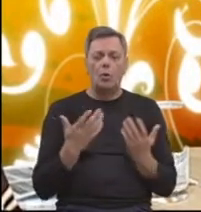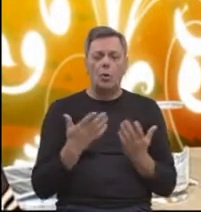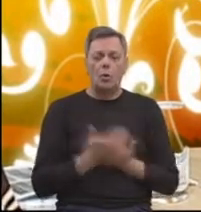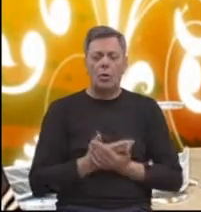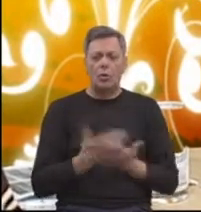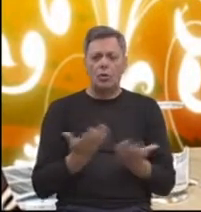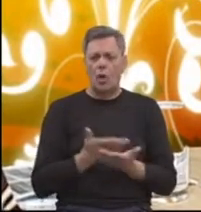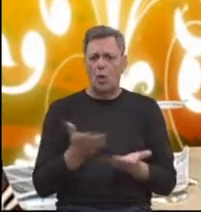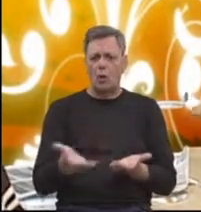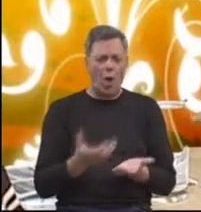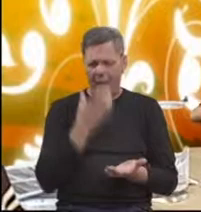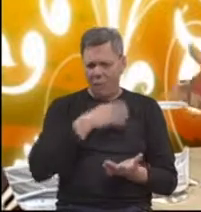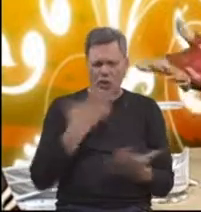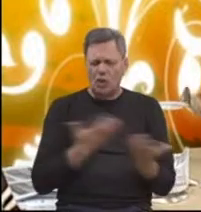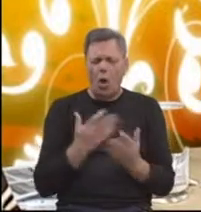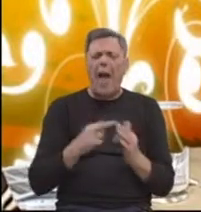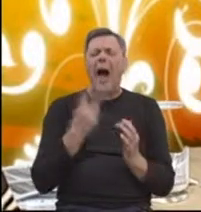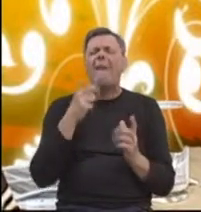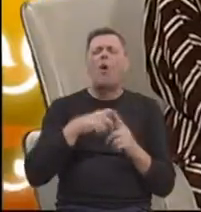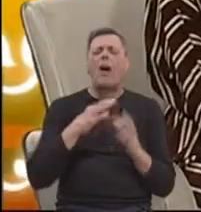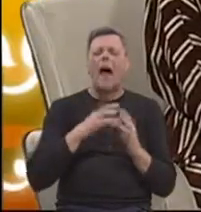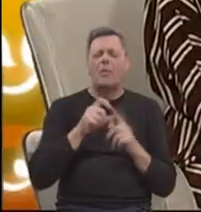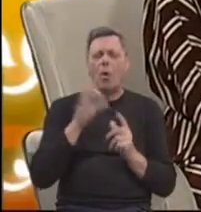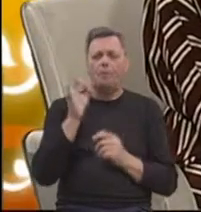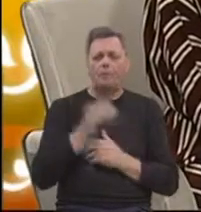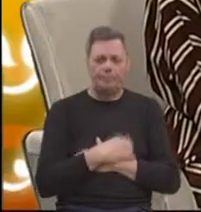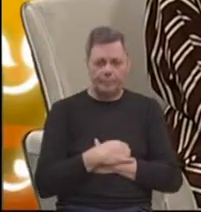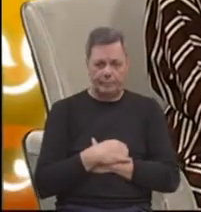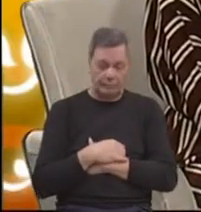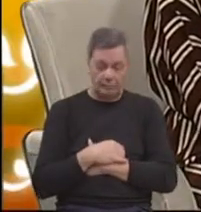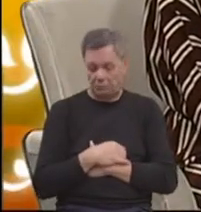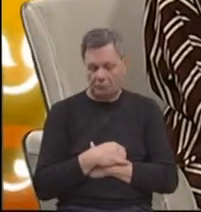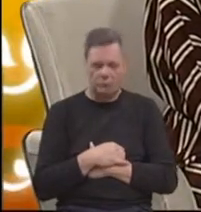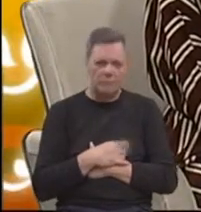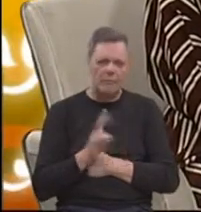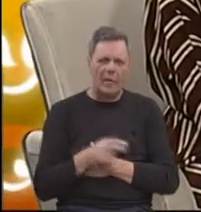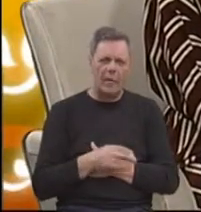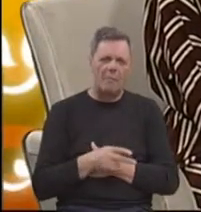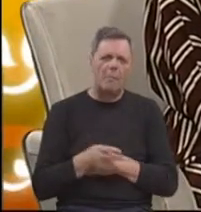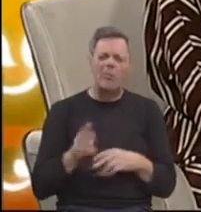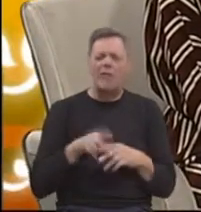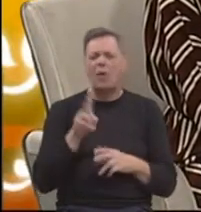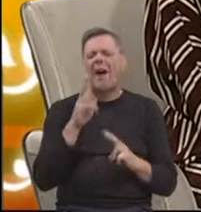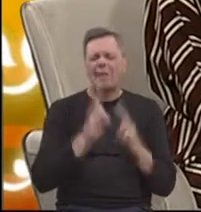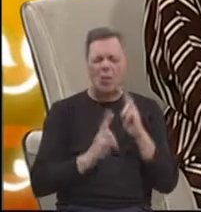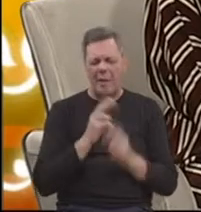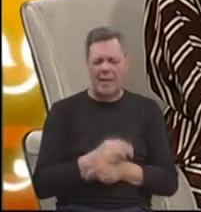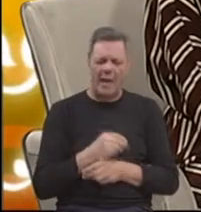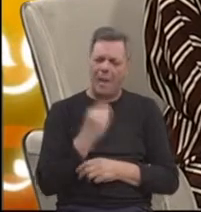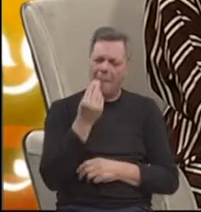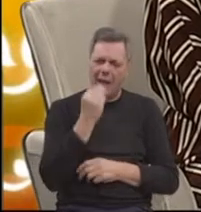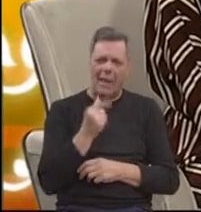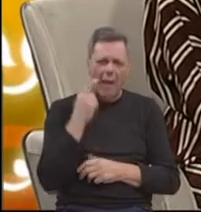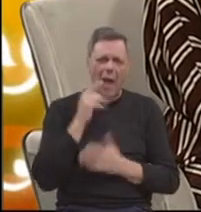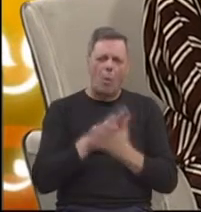njemu namirnica, voćka, šta li je to? Pa upravo, evo, imamo sve više upravo takvih komentara. Ta prehrana, ako